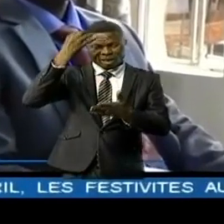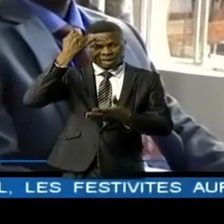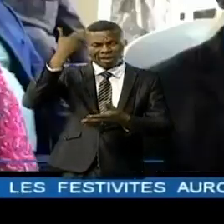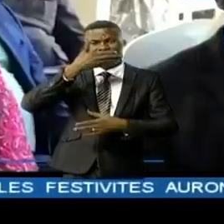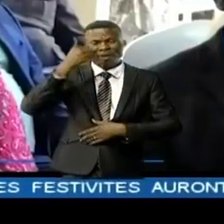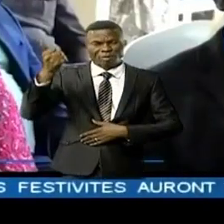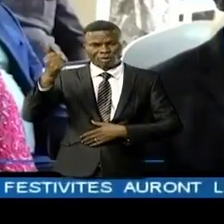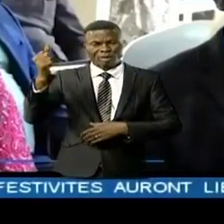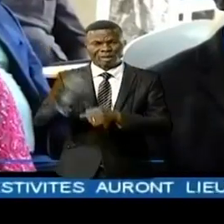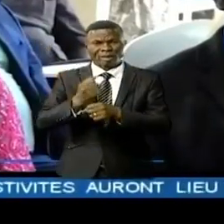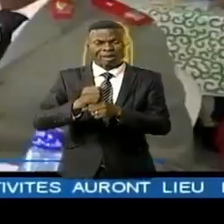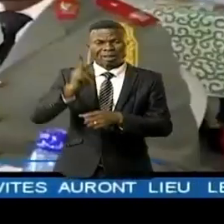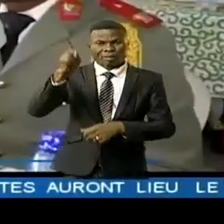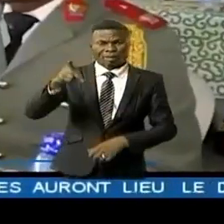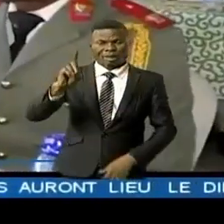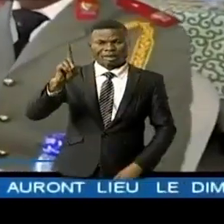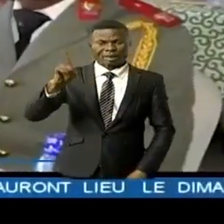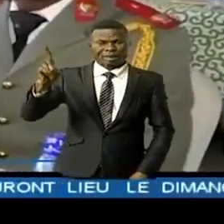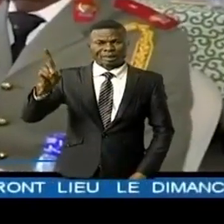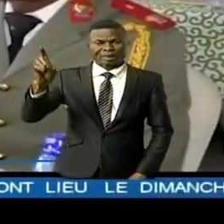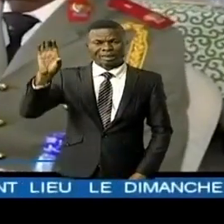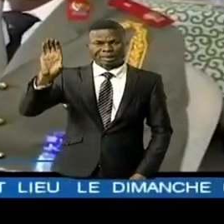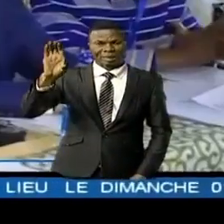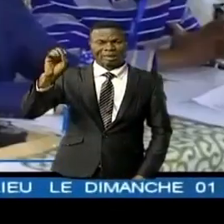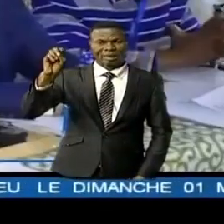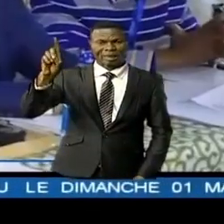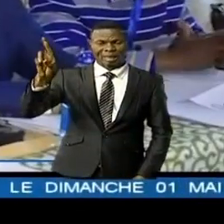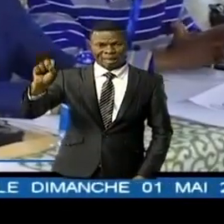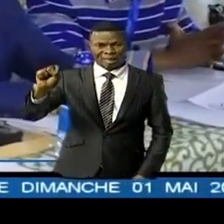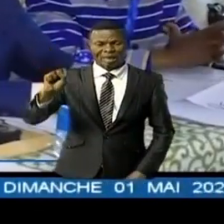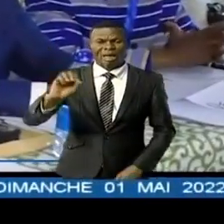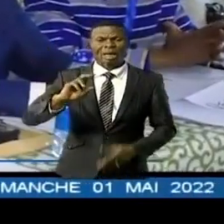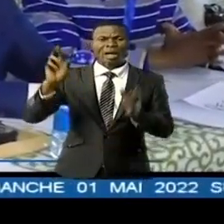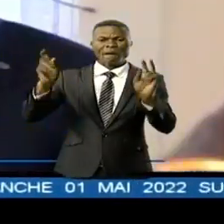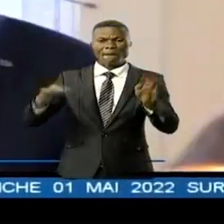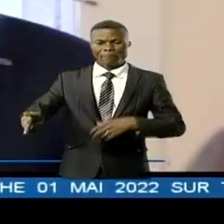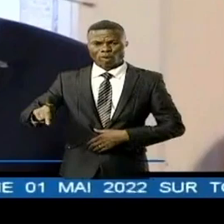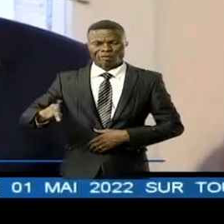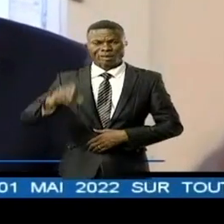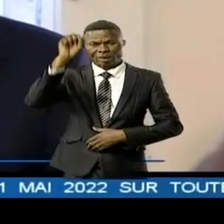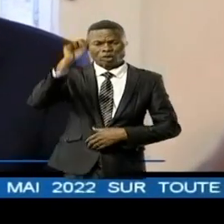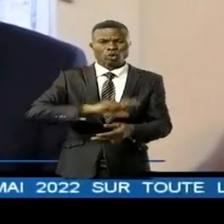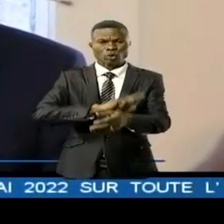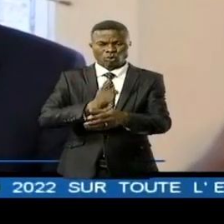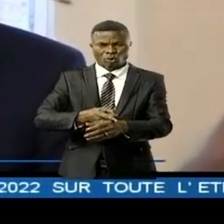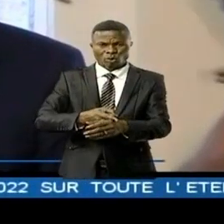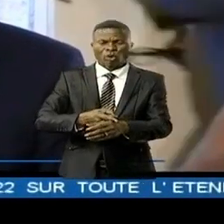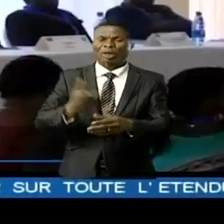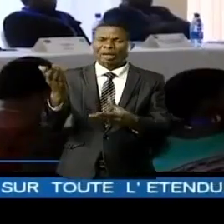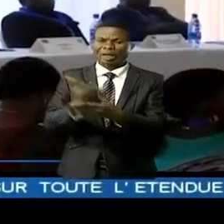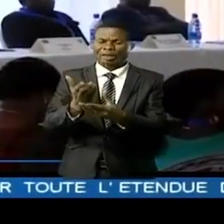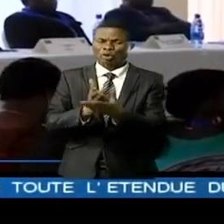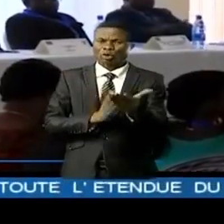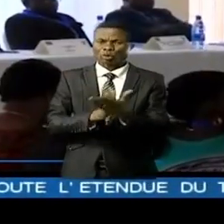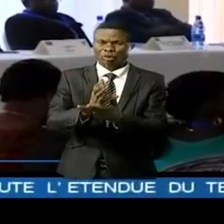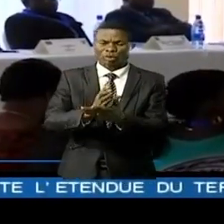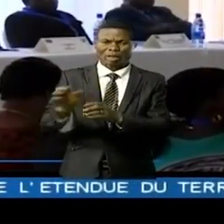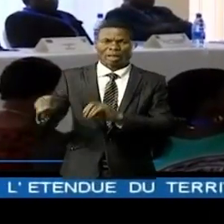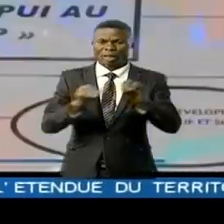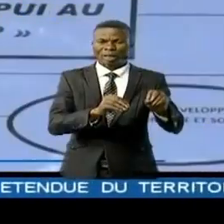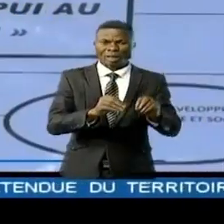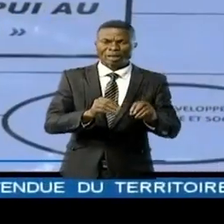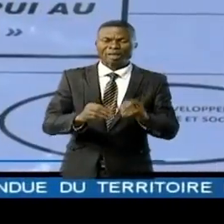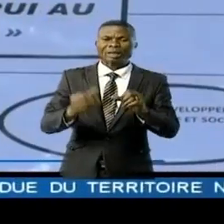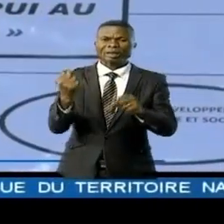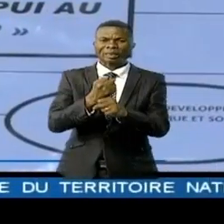du PDDRCS et ont doté la province du Sud Kivu d'une feuille de route et un plan opérationnel suivi de la mise en place d'un cadre